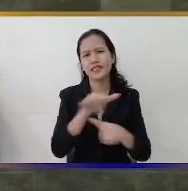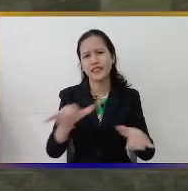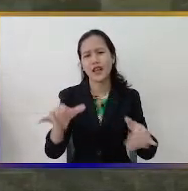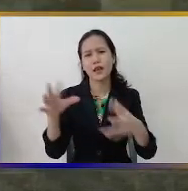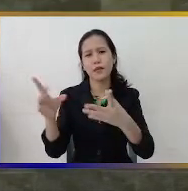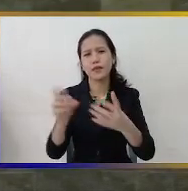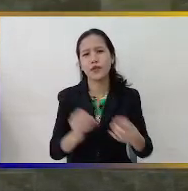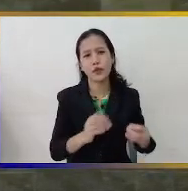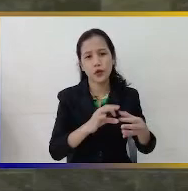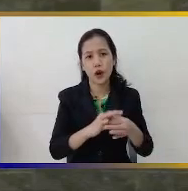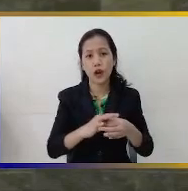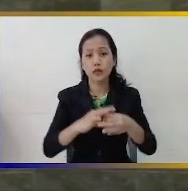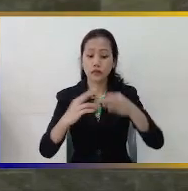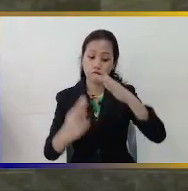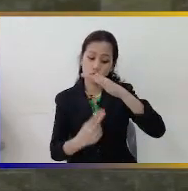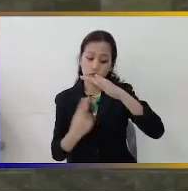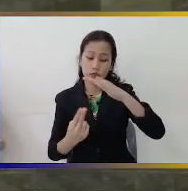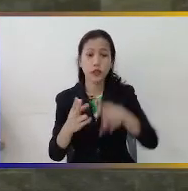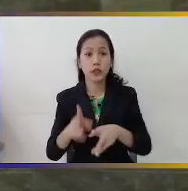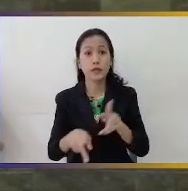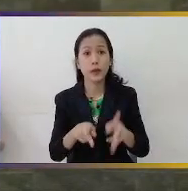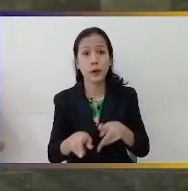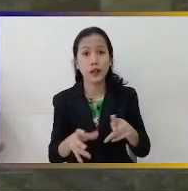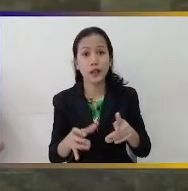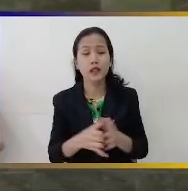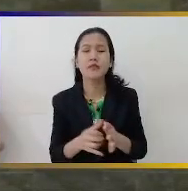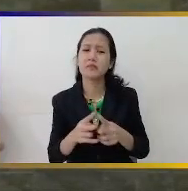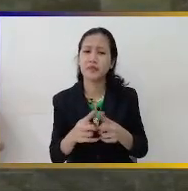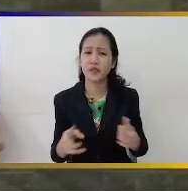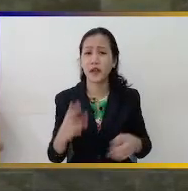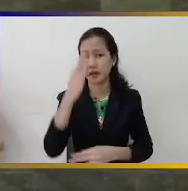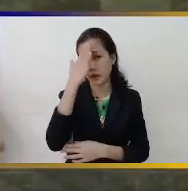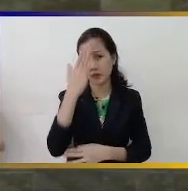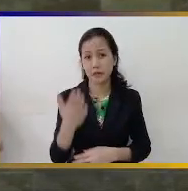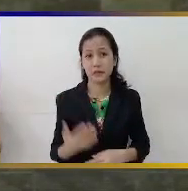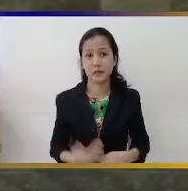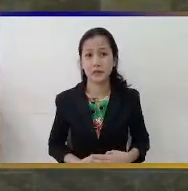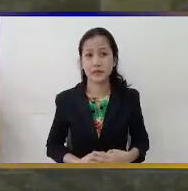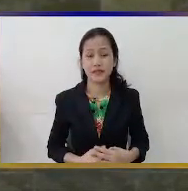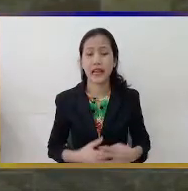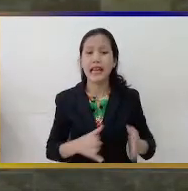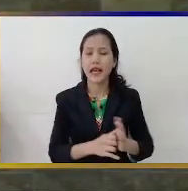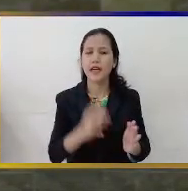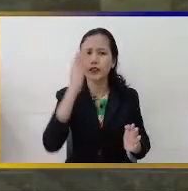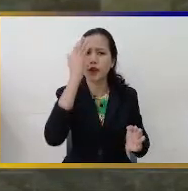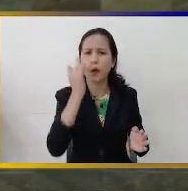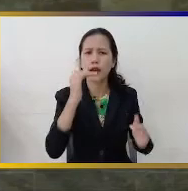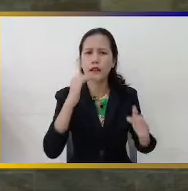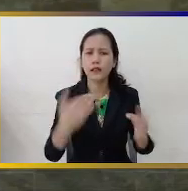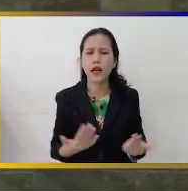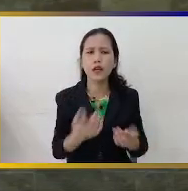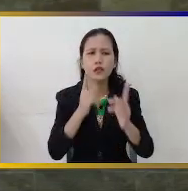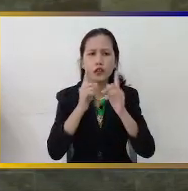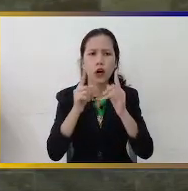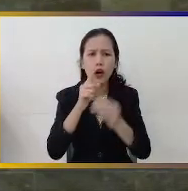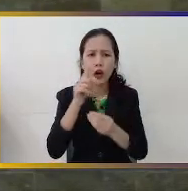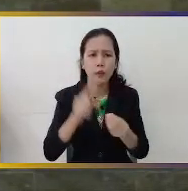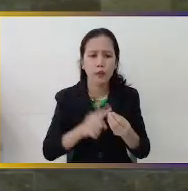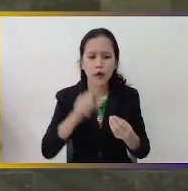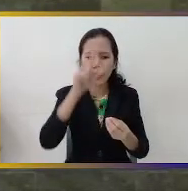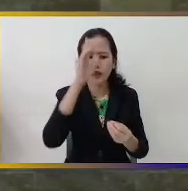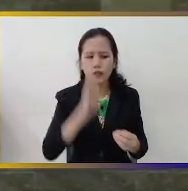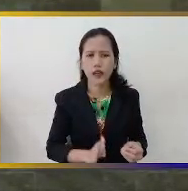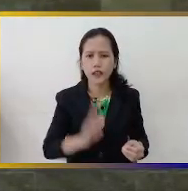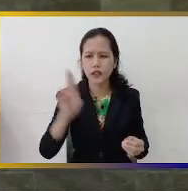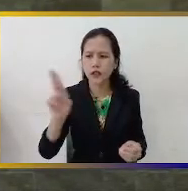nasasakupan. Which is very common po, di ba? Kaya nga, ang idinil ngayon ng Panginoon, ang idinil po ngayon ng Diyos, na ginamit niya si